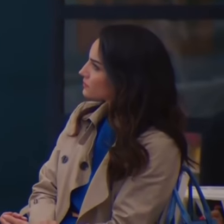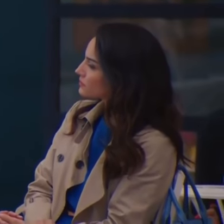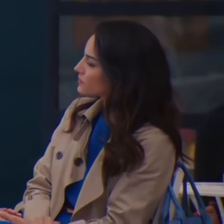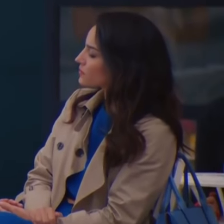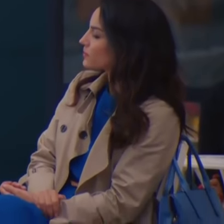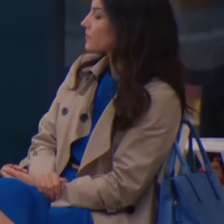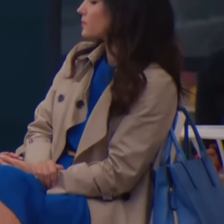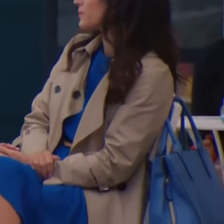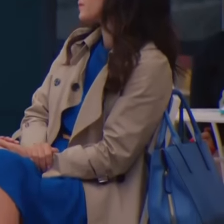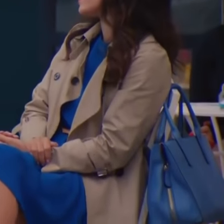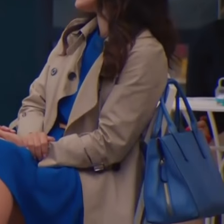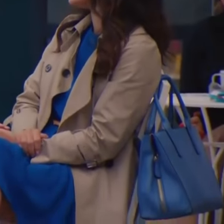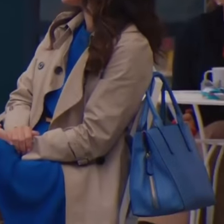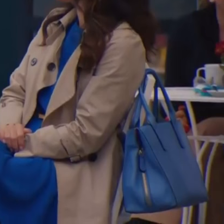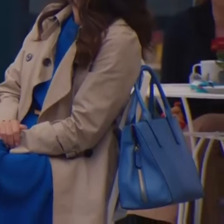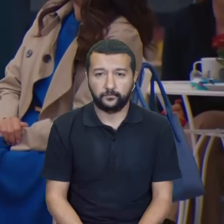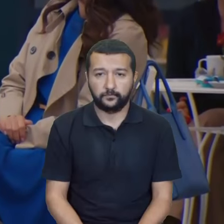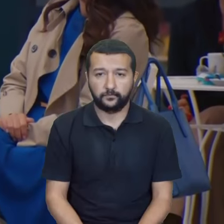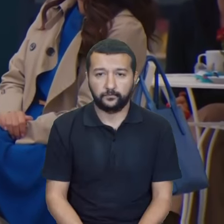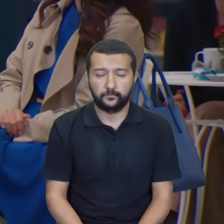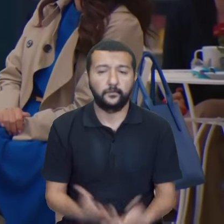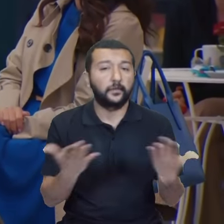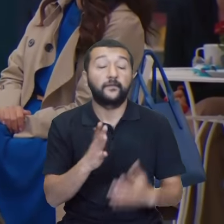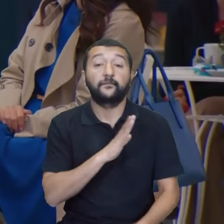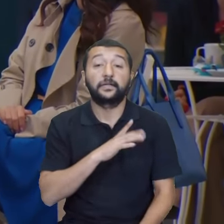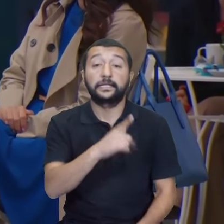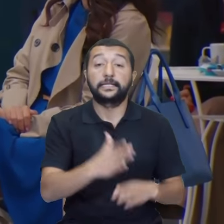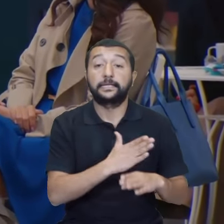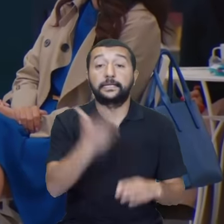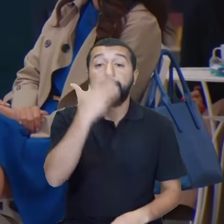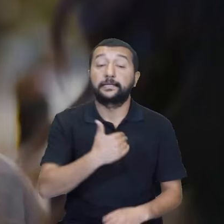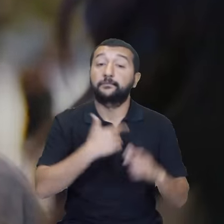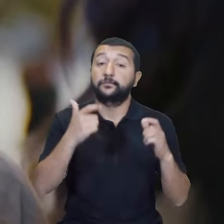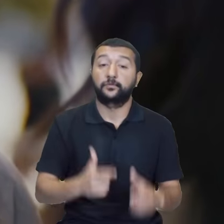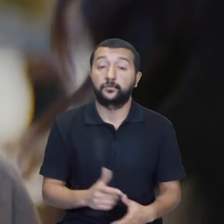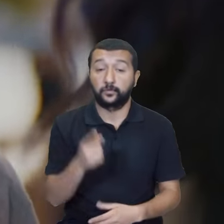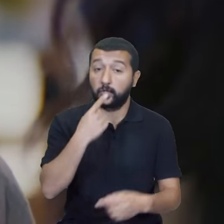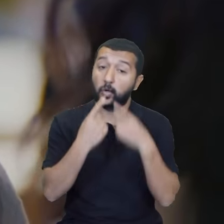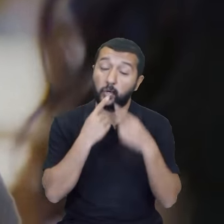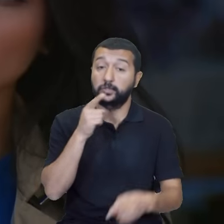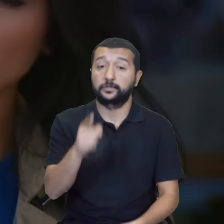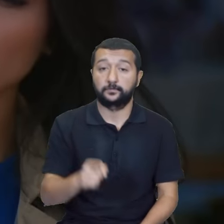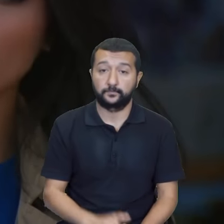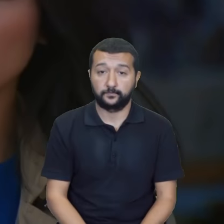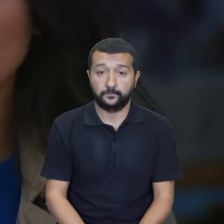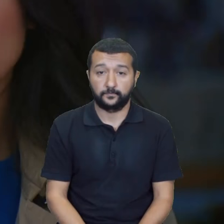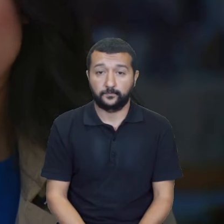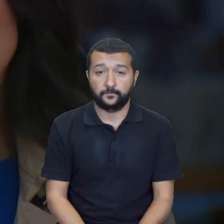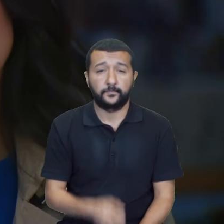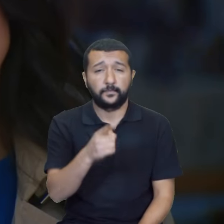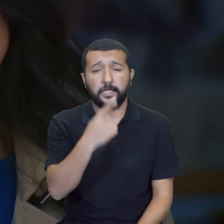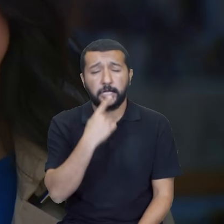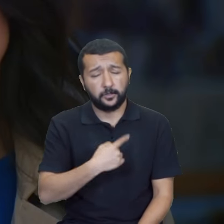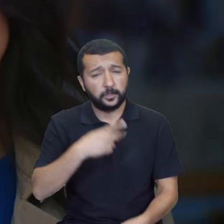Masaya geçip karşısına oturdu. Ne var? Niye çağırdın beni buraya? Konuşacağız.